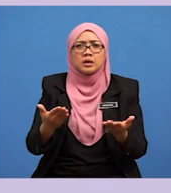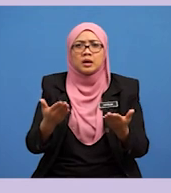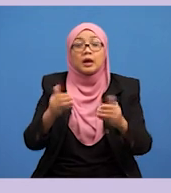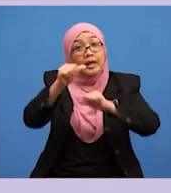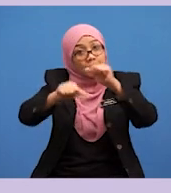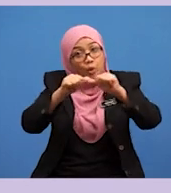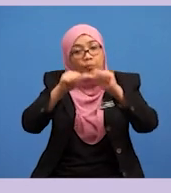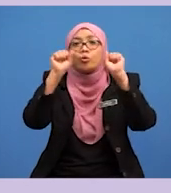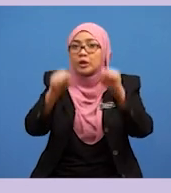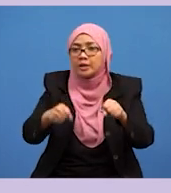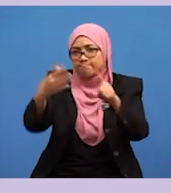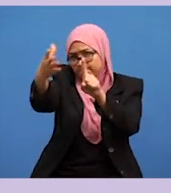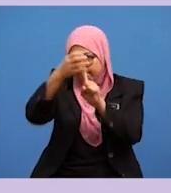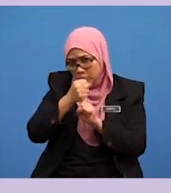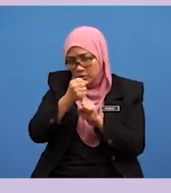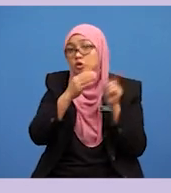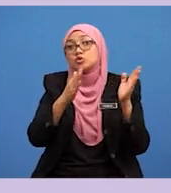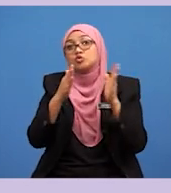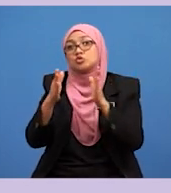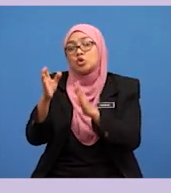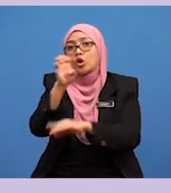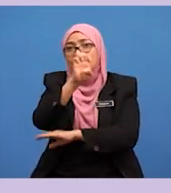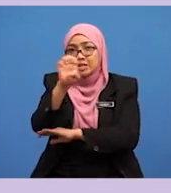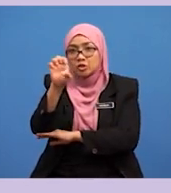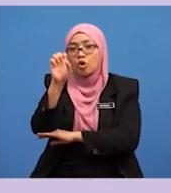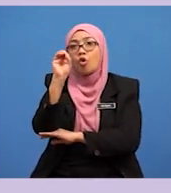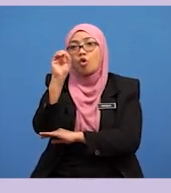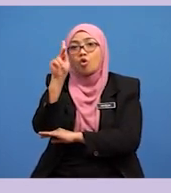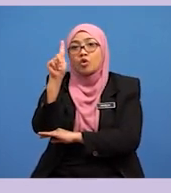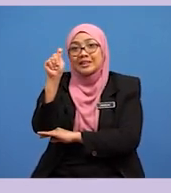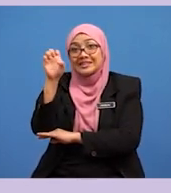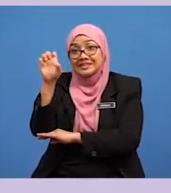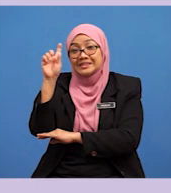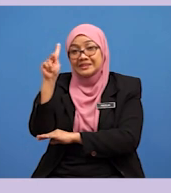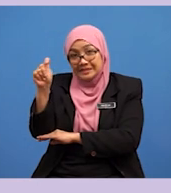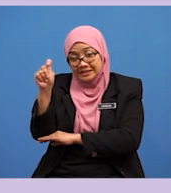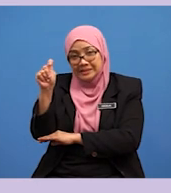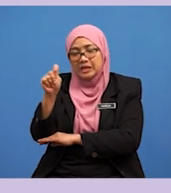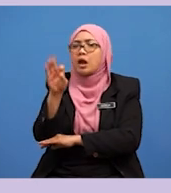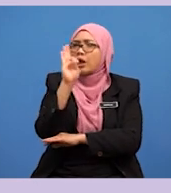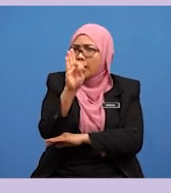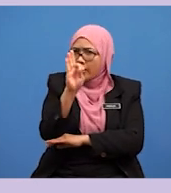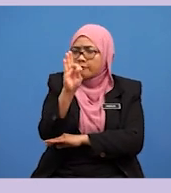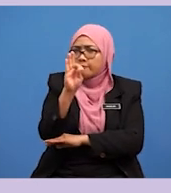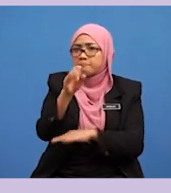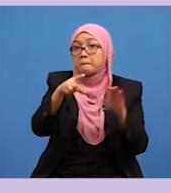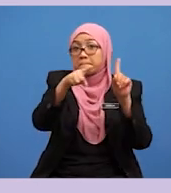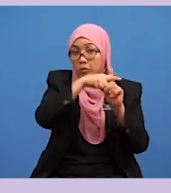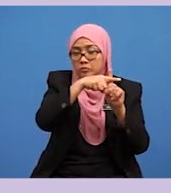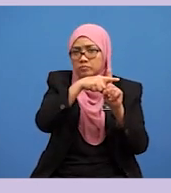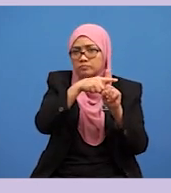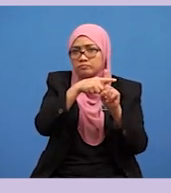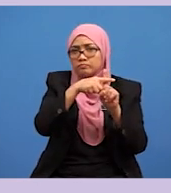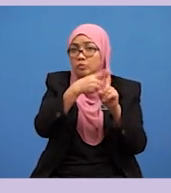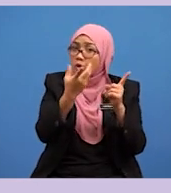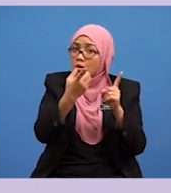atom boleh mencapai susunan elektron oktet? F, adakah ion positif yang terbentuk atau